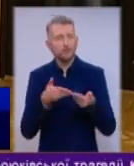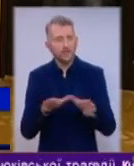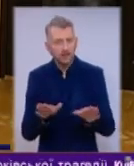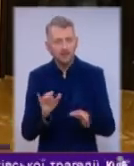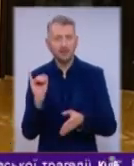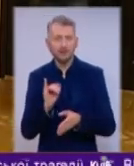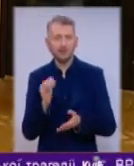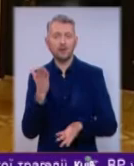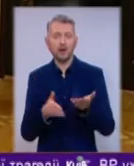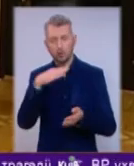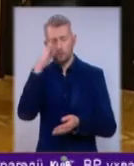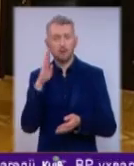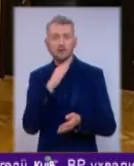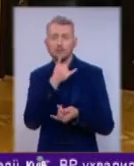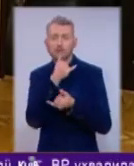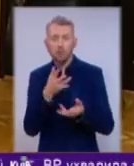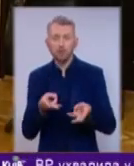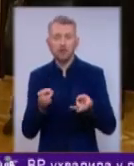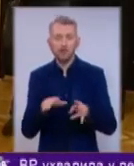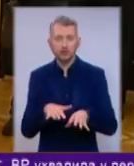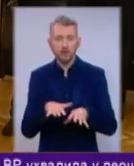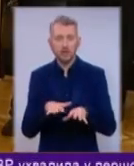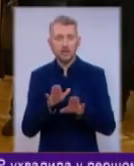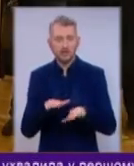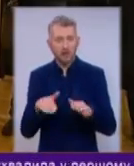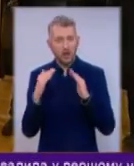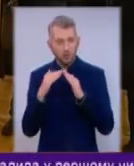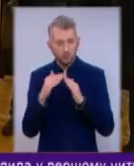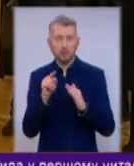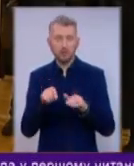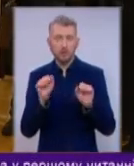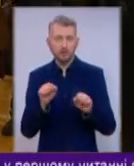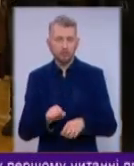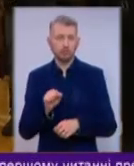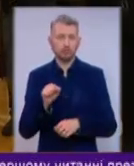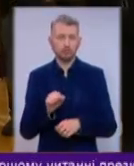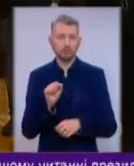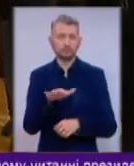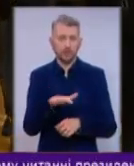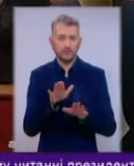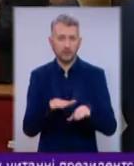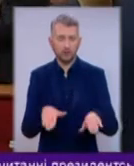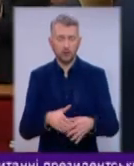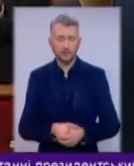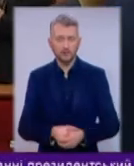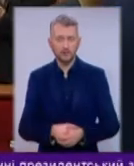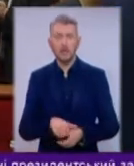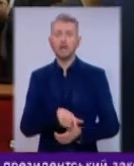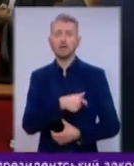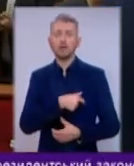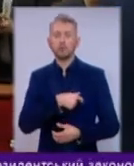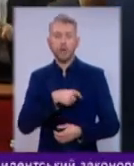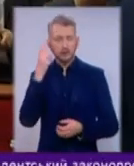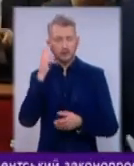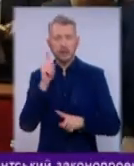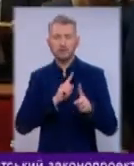звичайно, якщо у батьків немає можливості залишити дошкільня вдома, то вони зможуть, звичайно, перебувати цей час у садочку. Депутатів